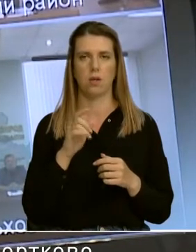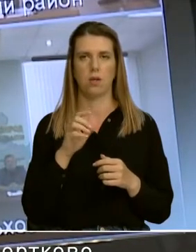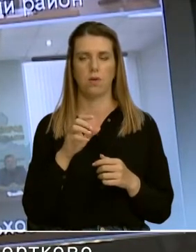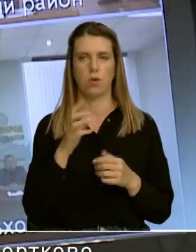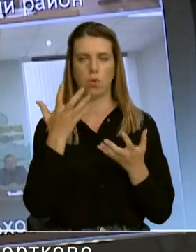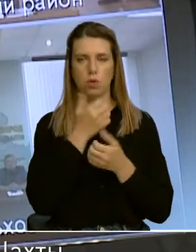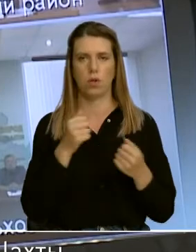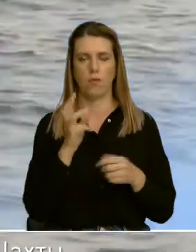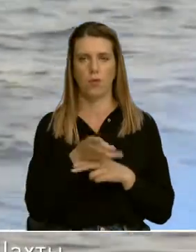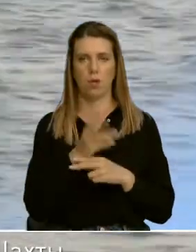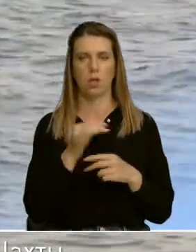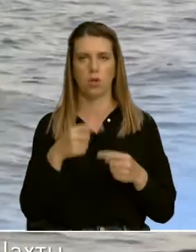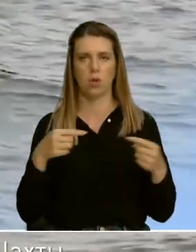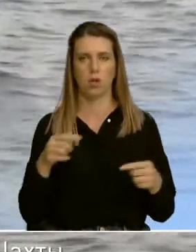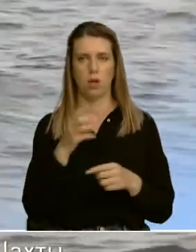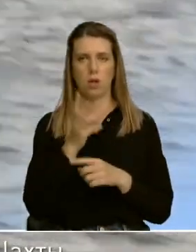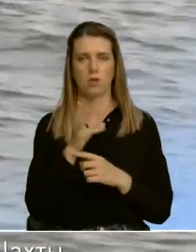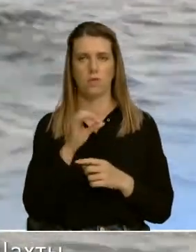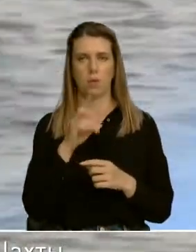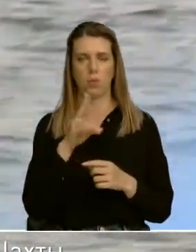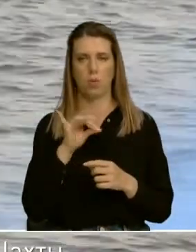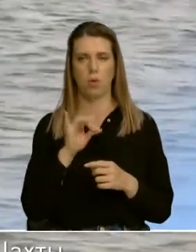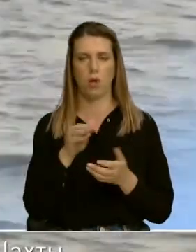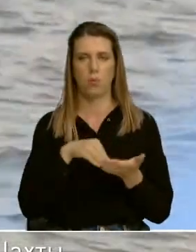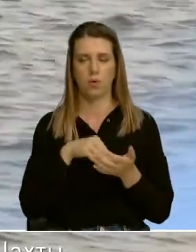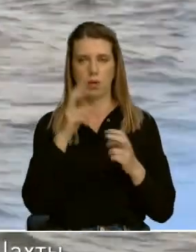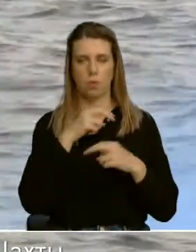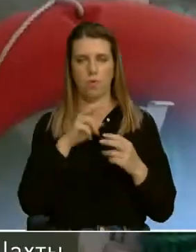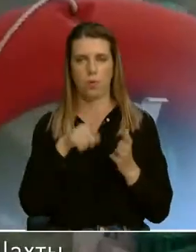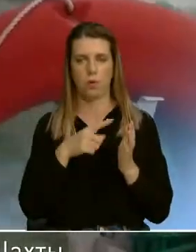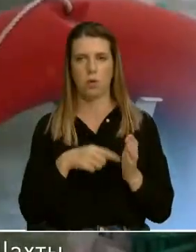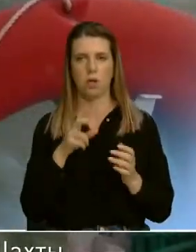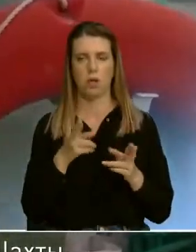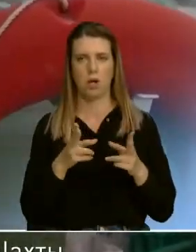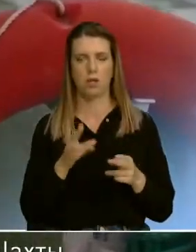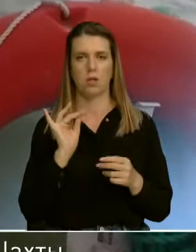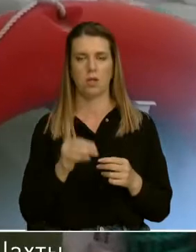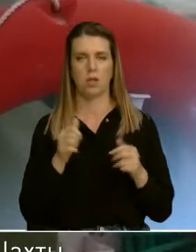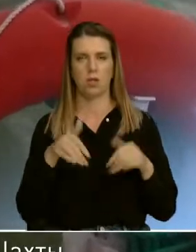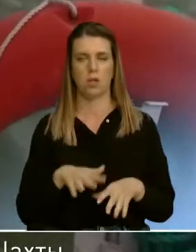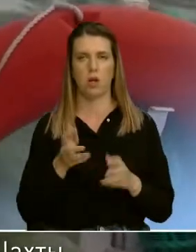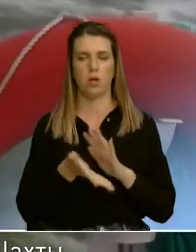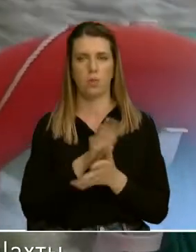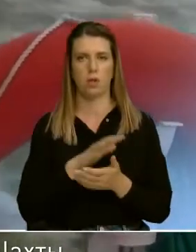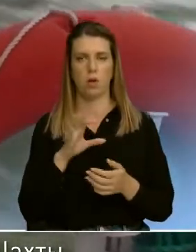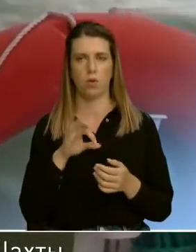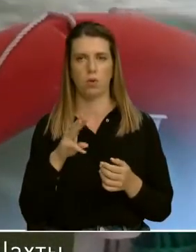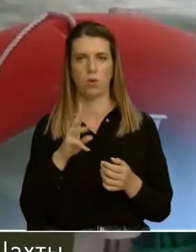эхолотов, ночью фонарей и других осветительных приборов. Повторно рассмотрели вопрос о добыче рака и решили отменить